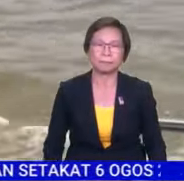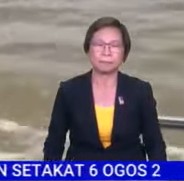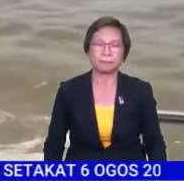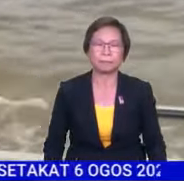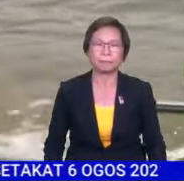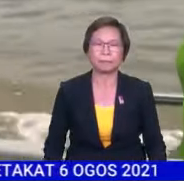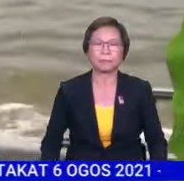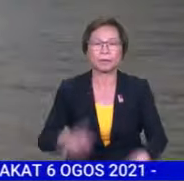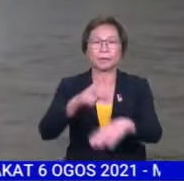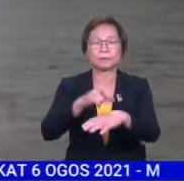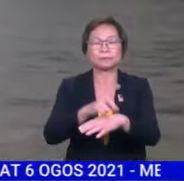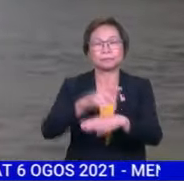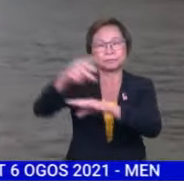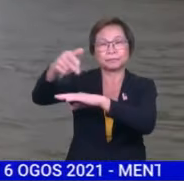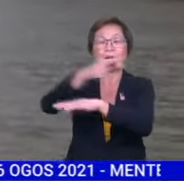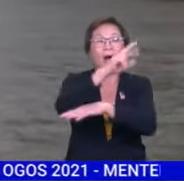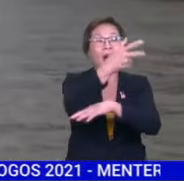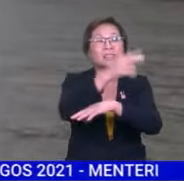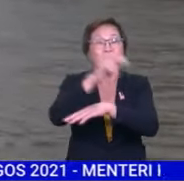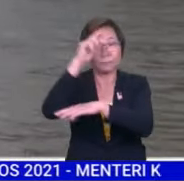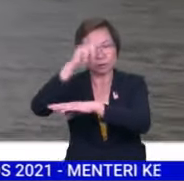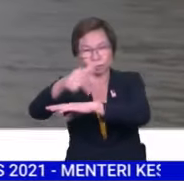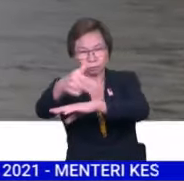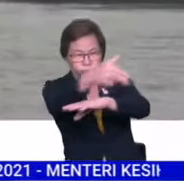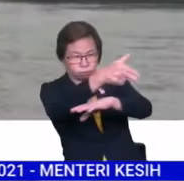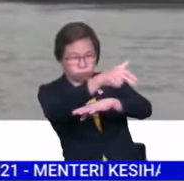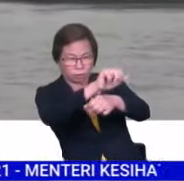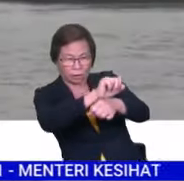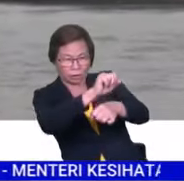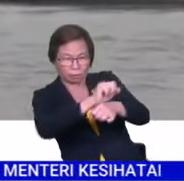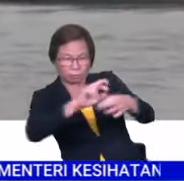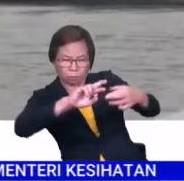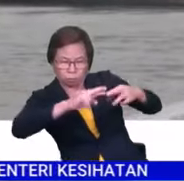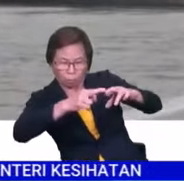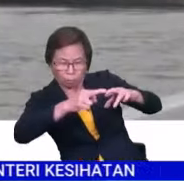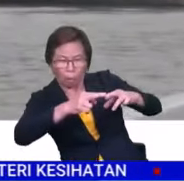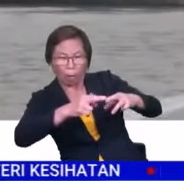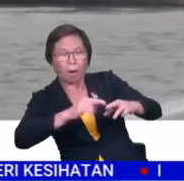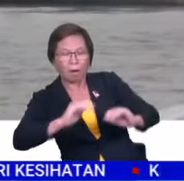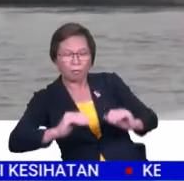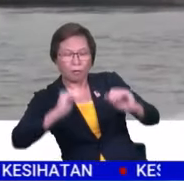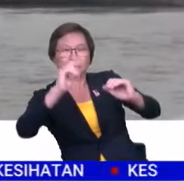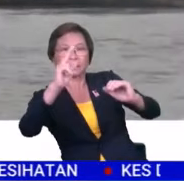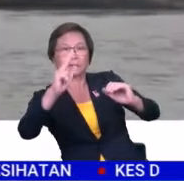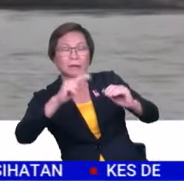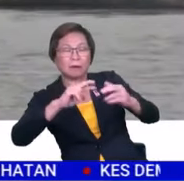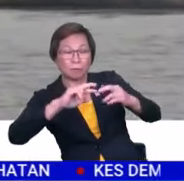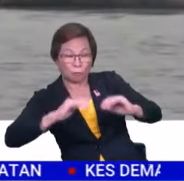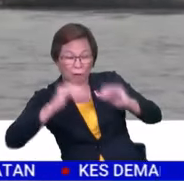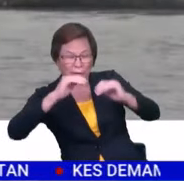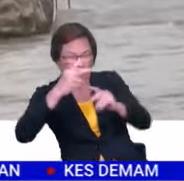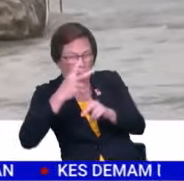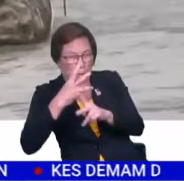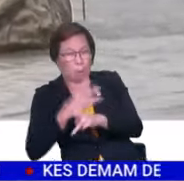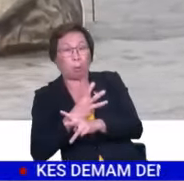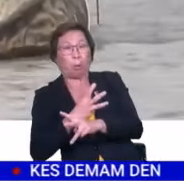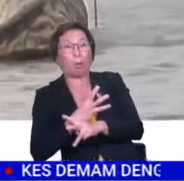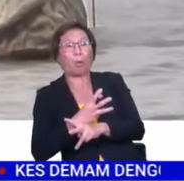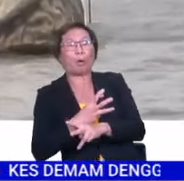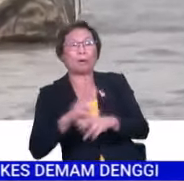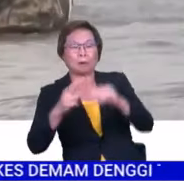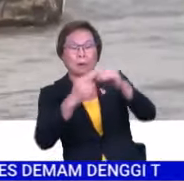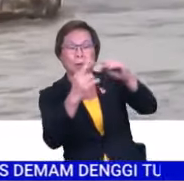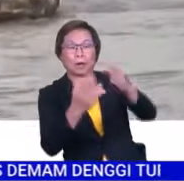Sementara itu, di tinjauan RTM Terengganu mendapati kerja-kerja pembaikan masuk fasa kritikal. Khidmat 10